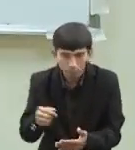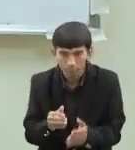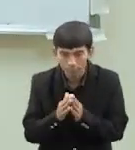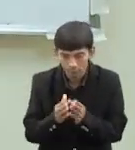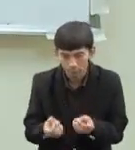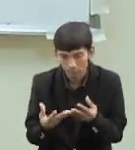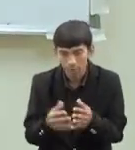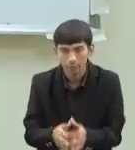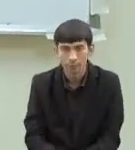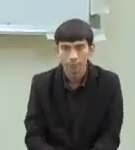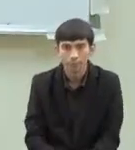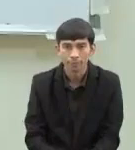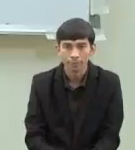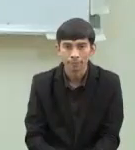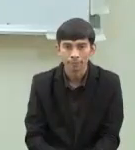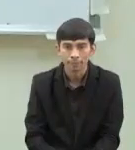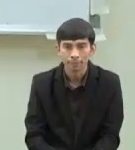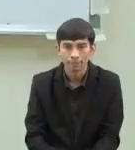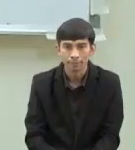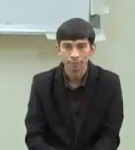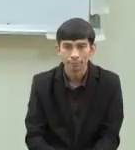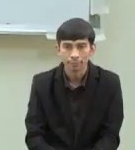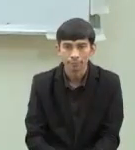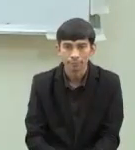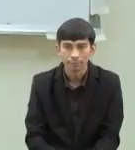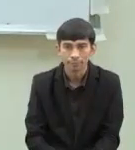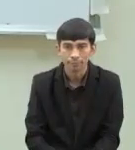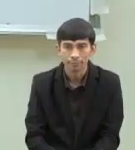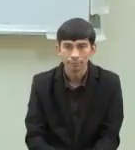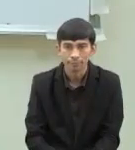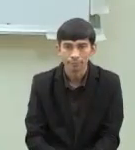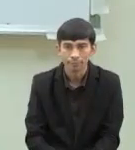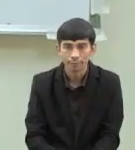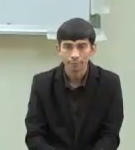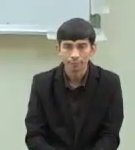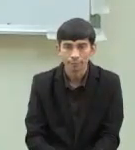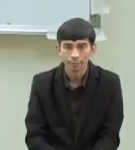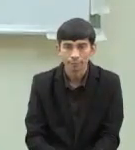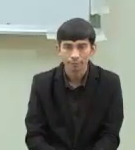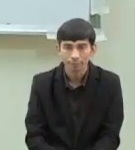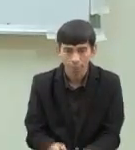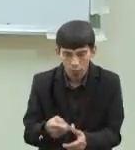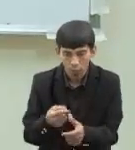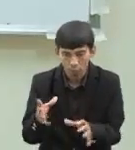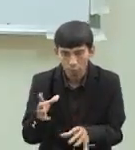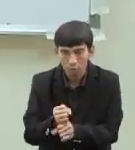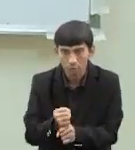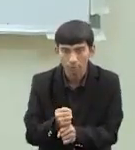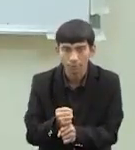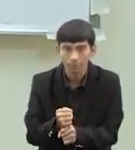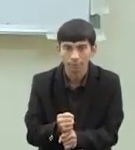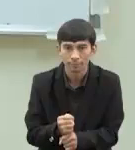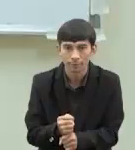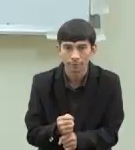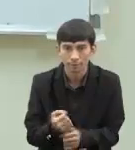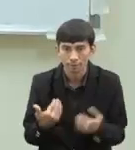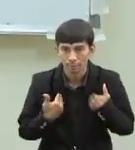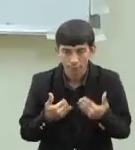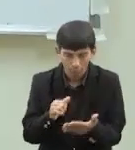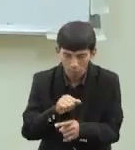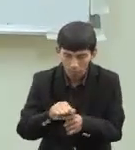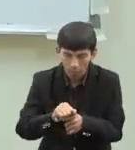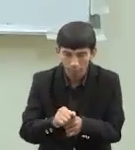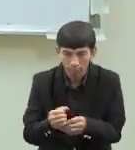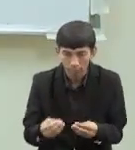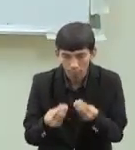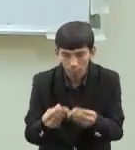chà à, con chân chăng môn nâng môn nâng ở bên trong mẹ đi nè khu mình đồng hạt chun cầu nè chà